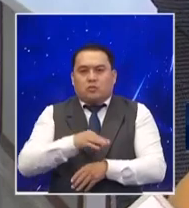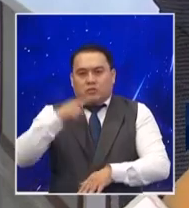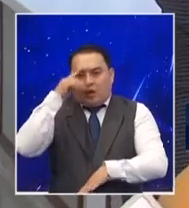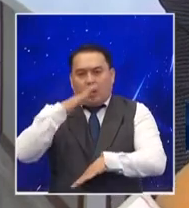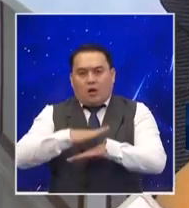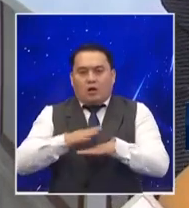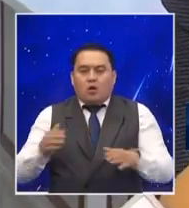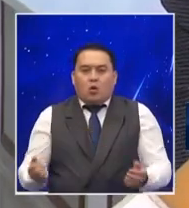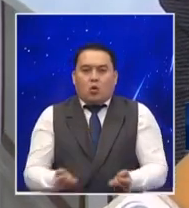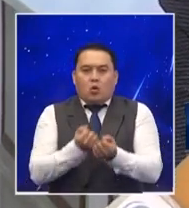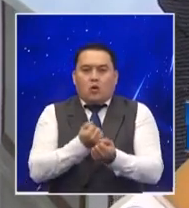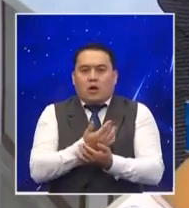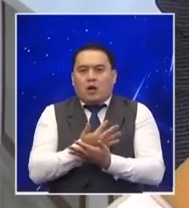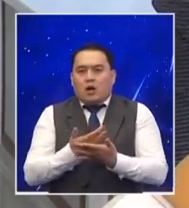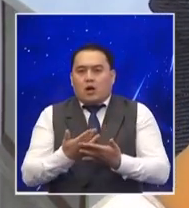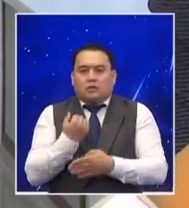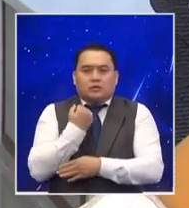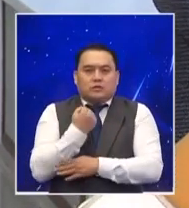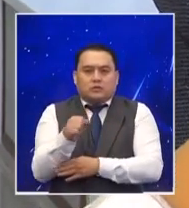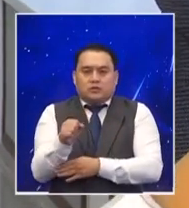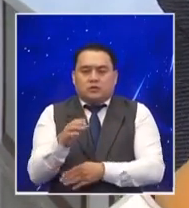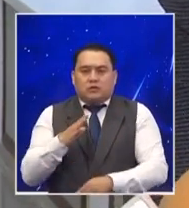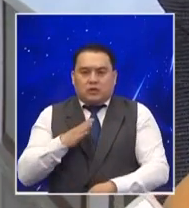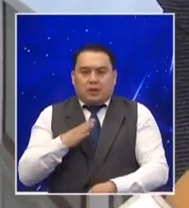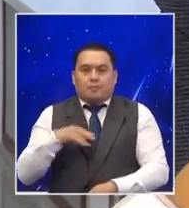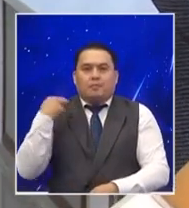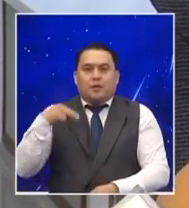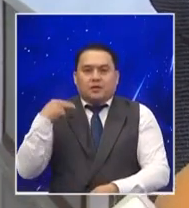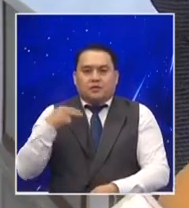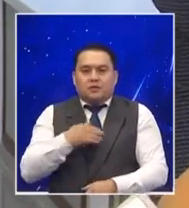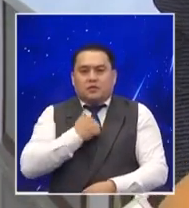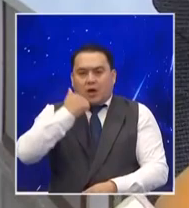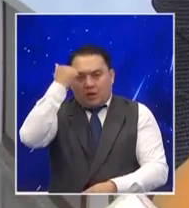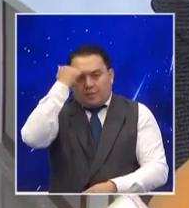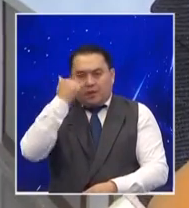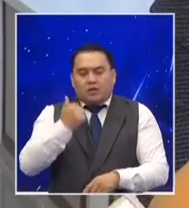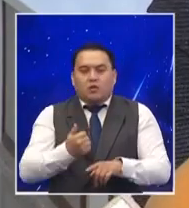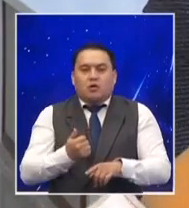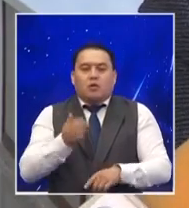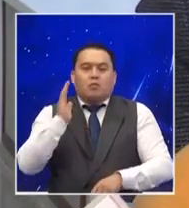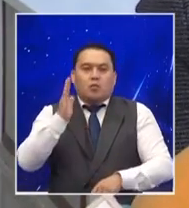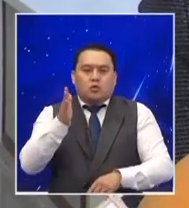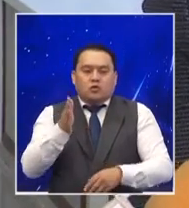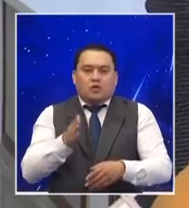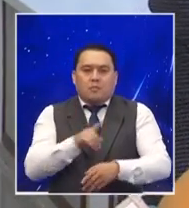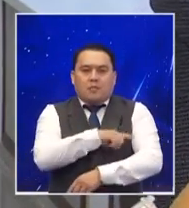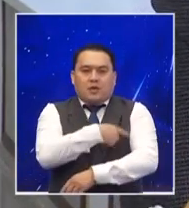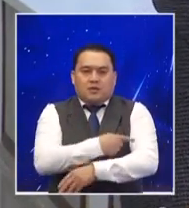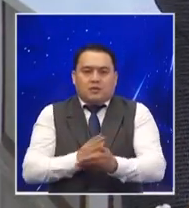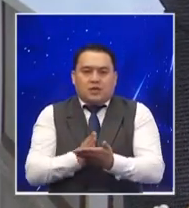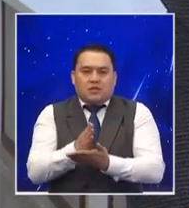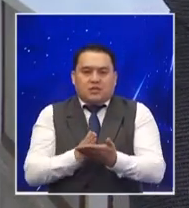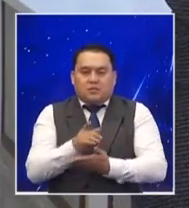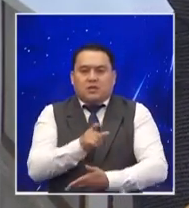аудан әкімінің қолдауымен көптеген қиындықтар жеңіп шықтық. Президентімізге көп-көп рахмет. Осы алдыңғы шепте жүрген медицина